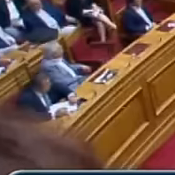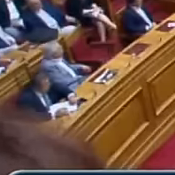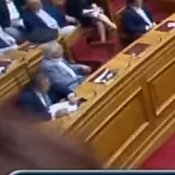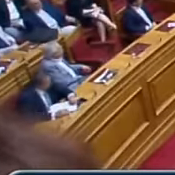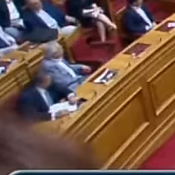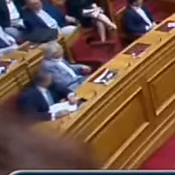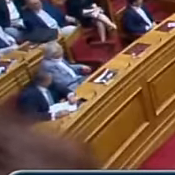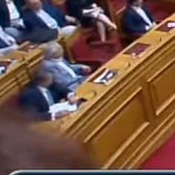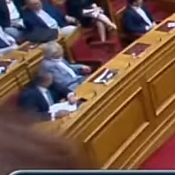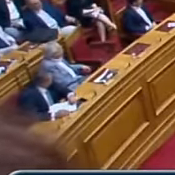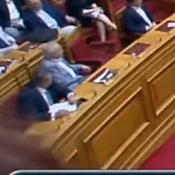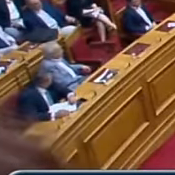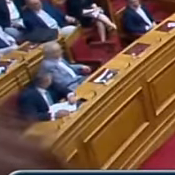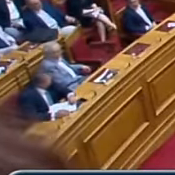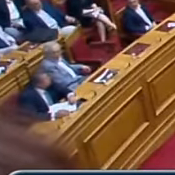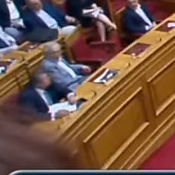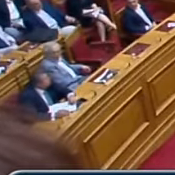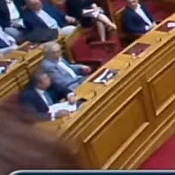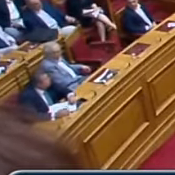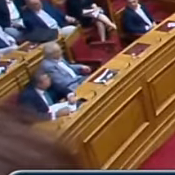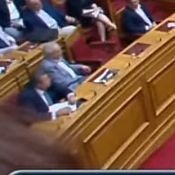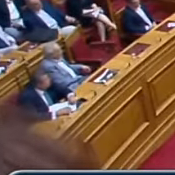Κύριε Υπουργέ, έχετε το λόγο.